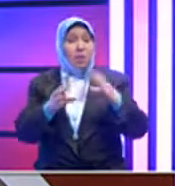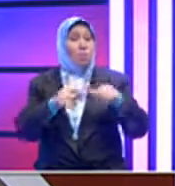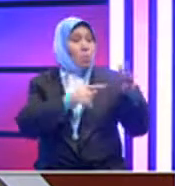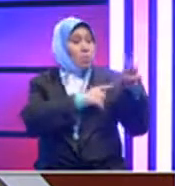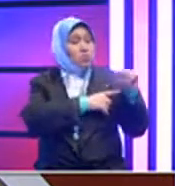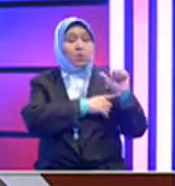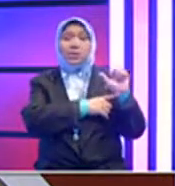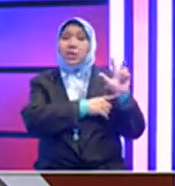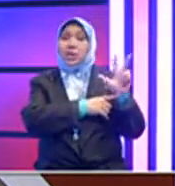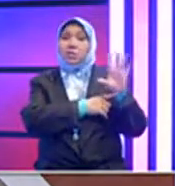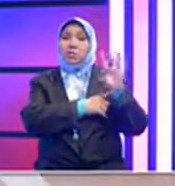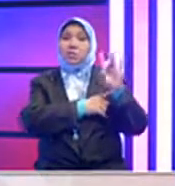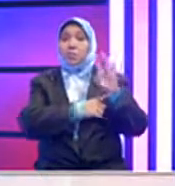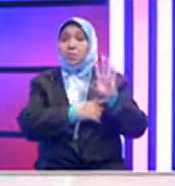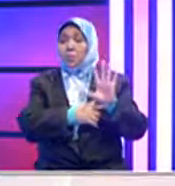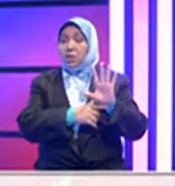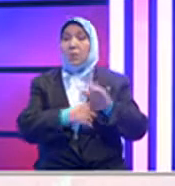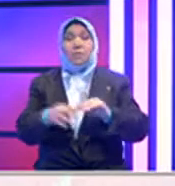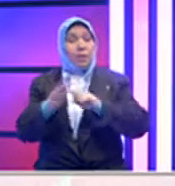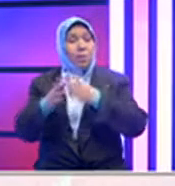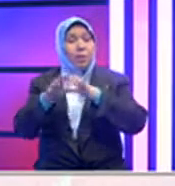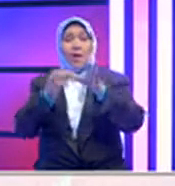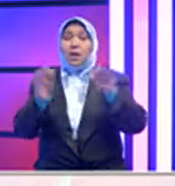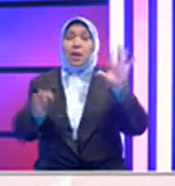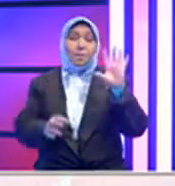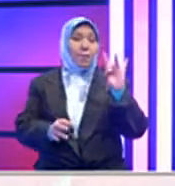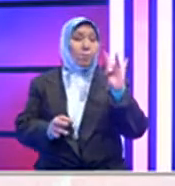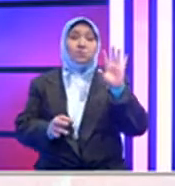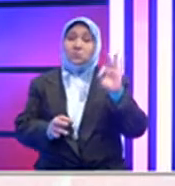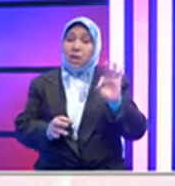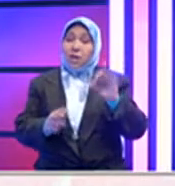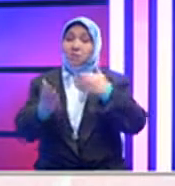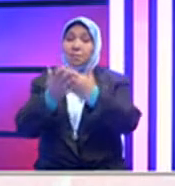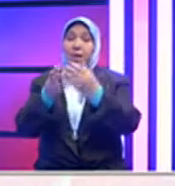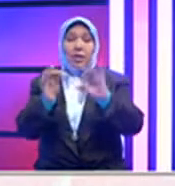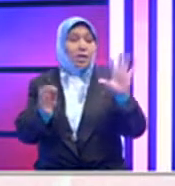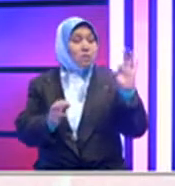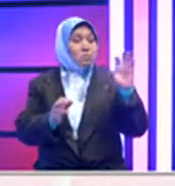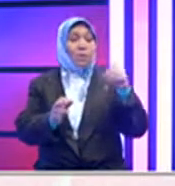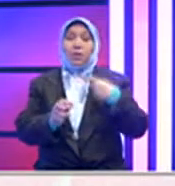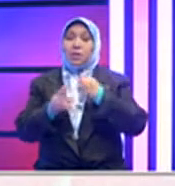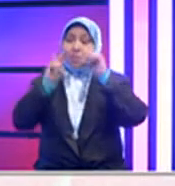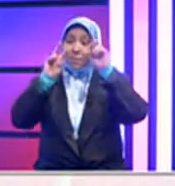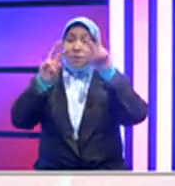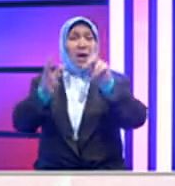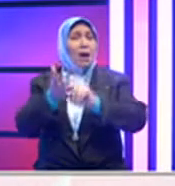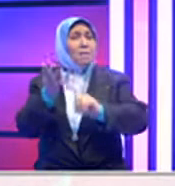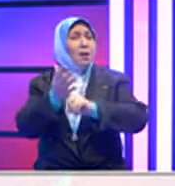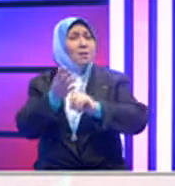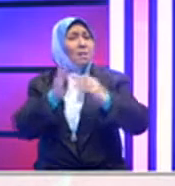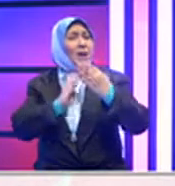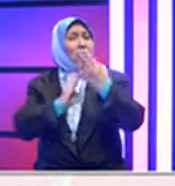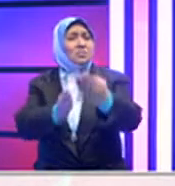halaman 385 Bermuda pada ayat 29 hingga ayat yang ke-90 kita akan melihat kepada Apakah balasan